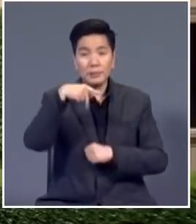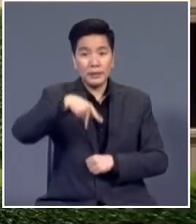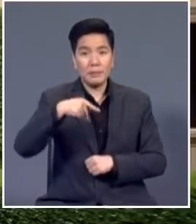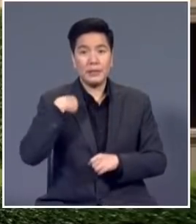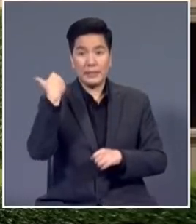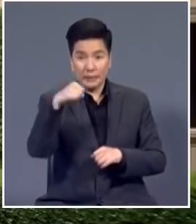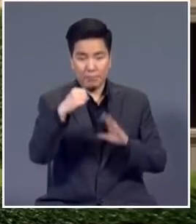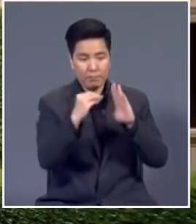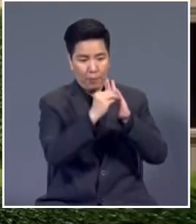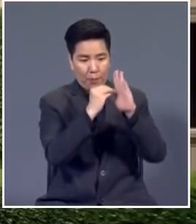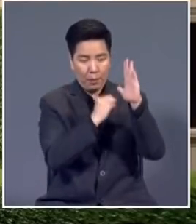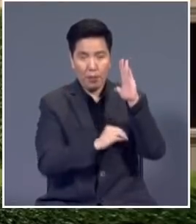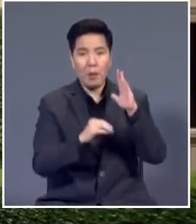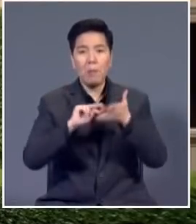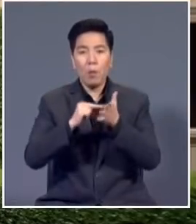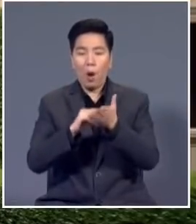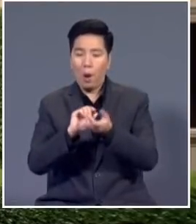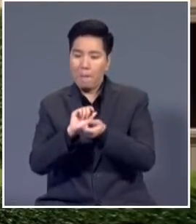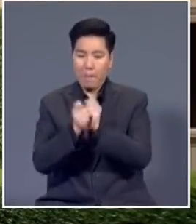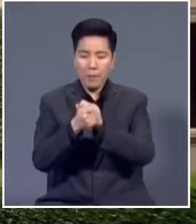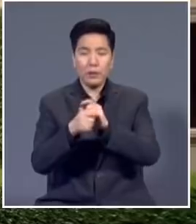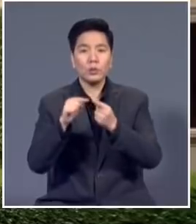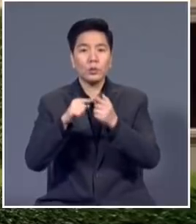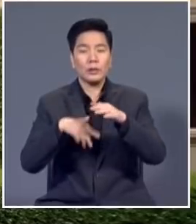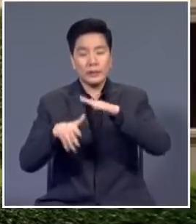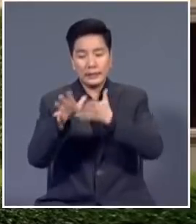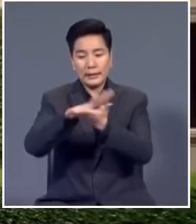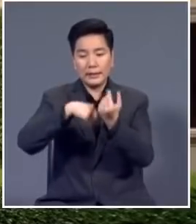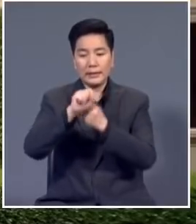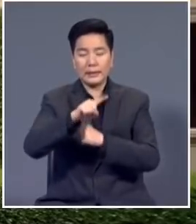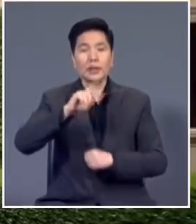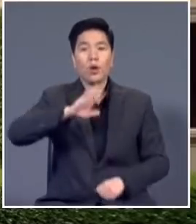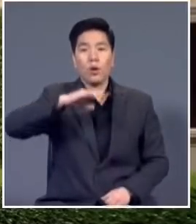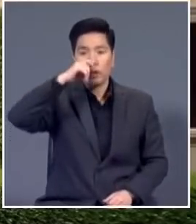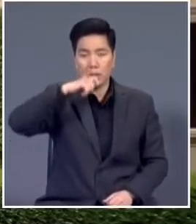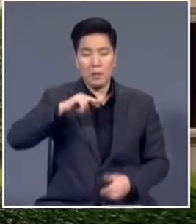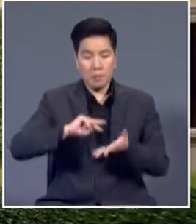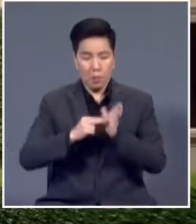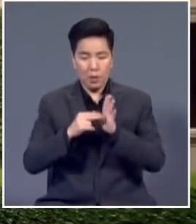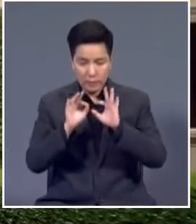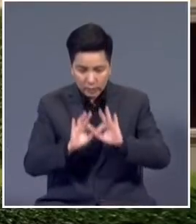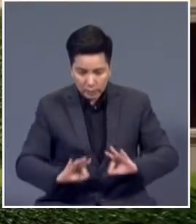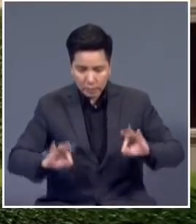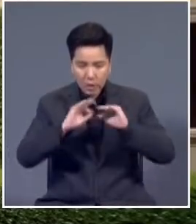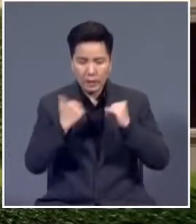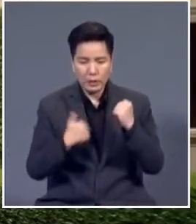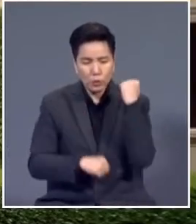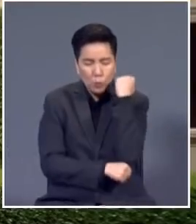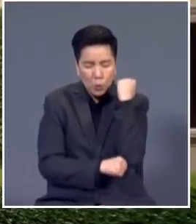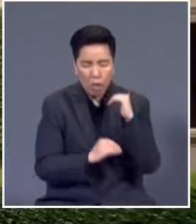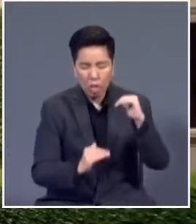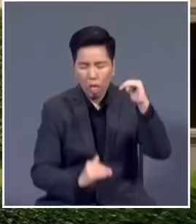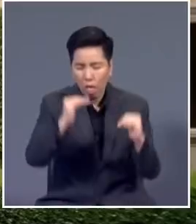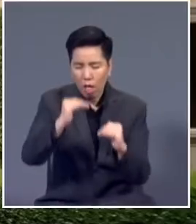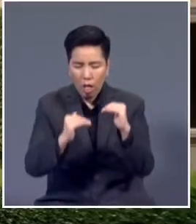สร้างทางเศรษฐกิจของประเทศครั้งยิ่งใหญ่และเป็นก้าวย่างที่สำคัญของชาตินะครับข้ามกับดักความเหลื่อมล้ำความยากจนและ